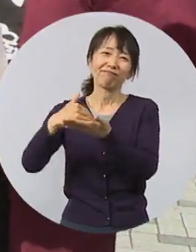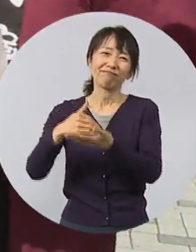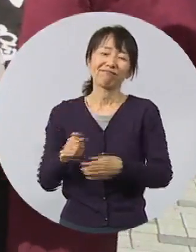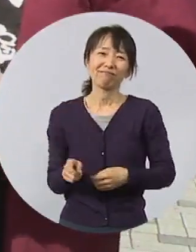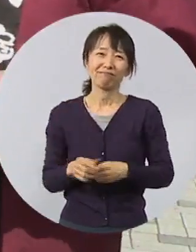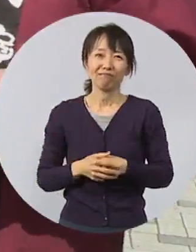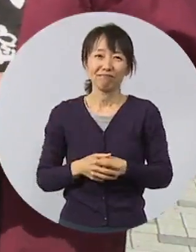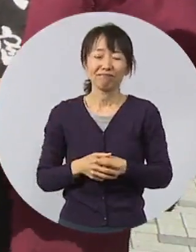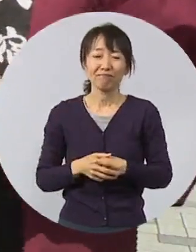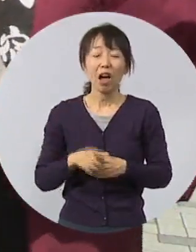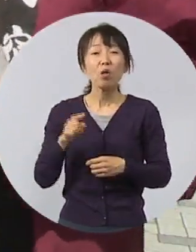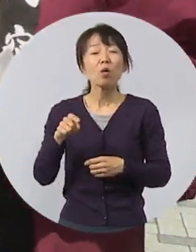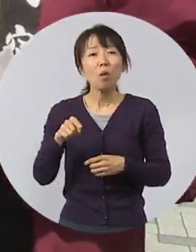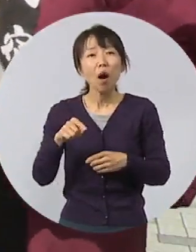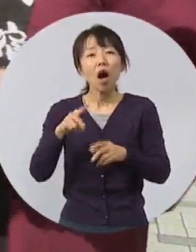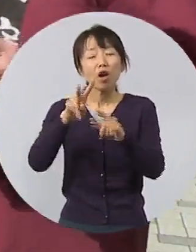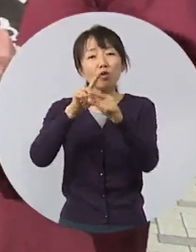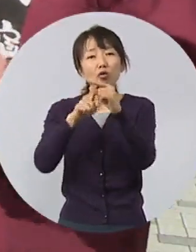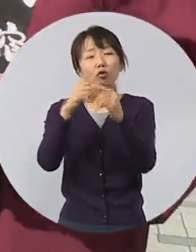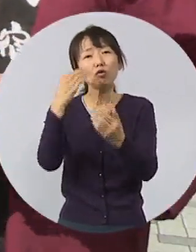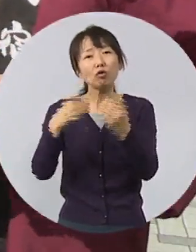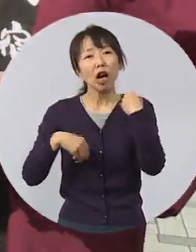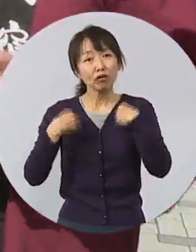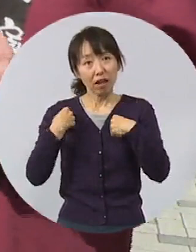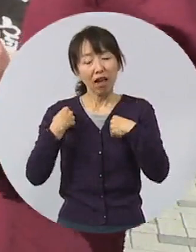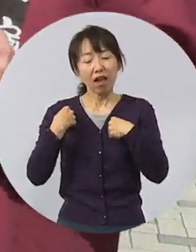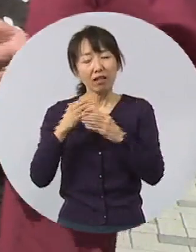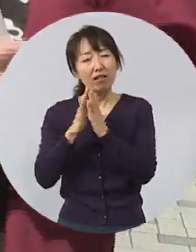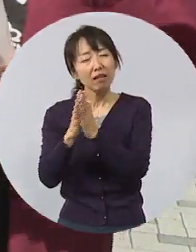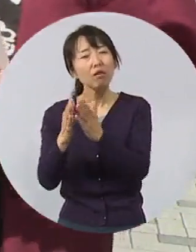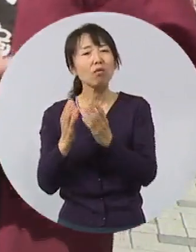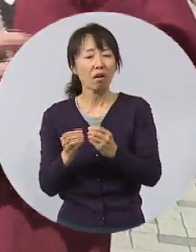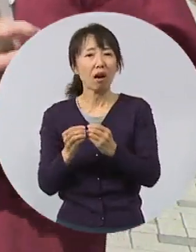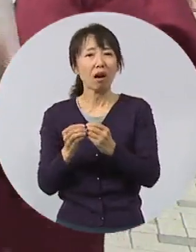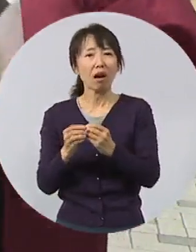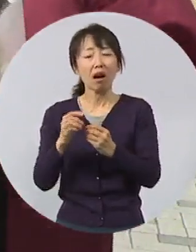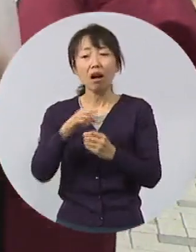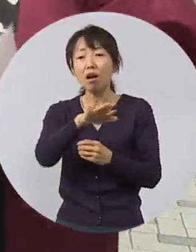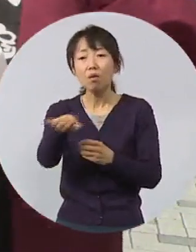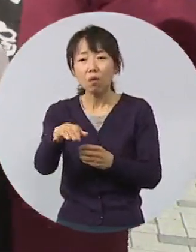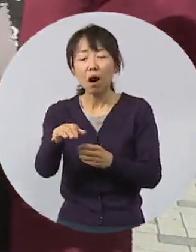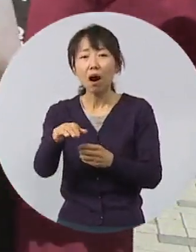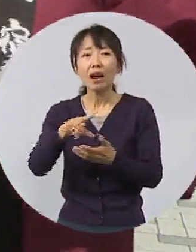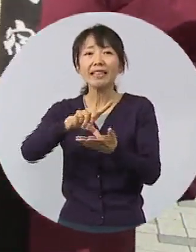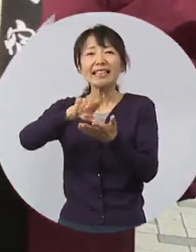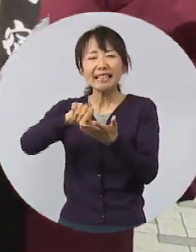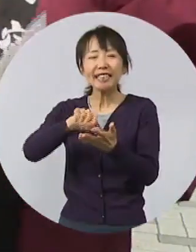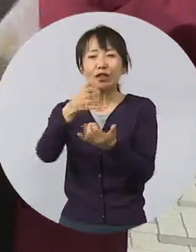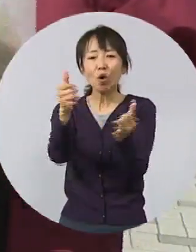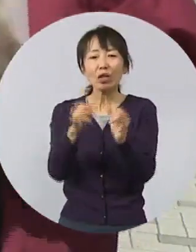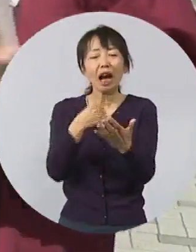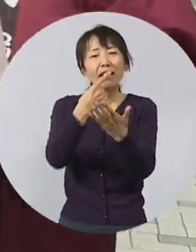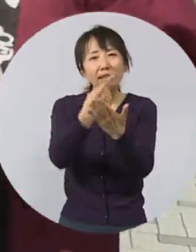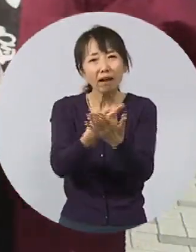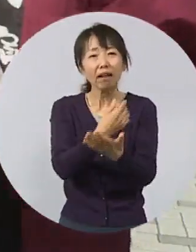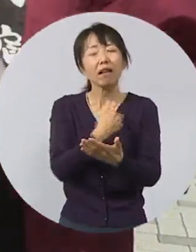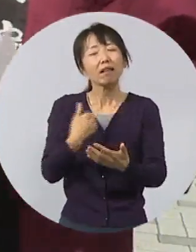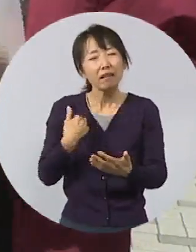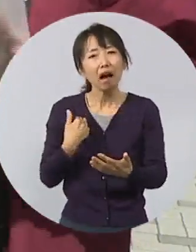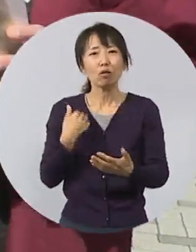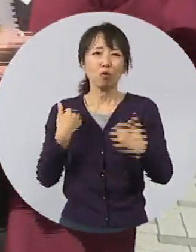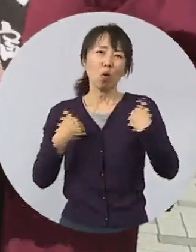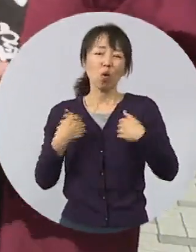ナレーションを中学生やっていただきましたけれども、中学生も地域の社会参画ができたということで大変喜ばれております